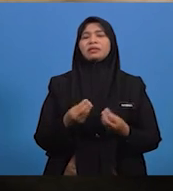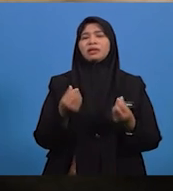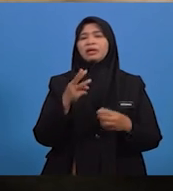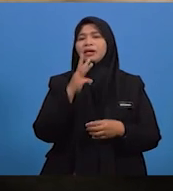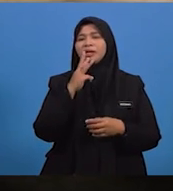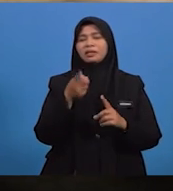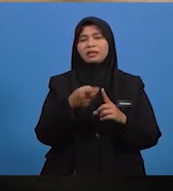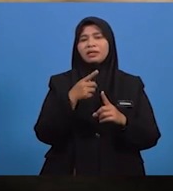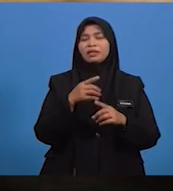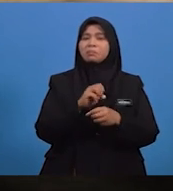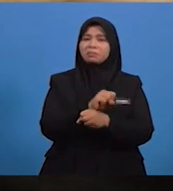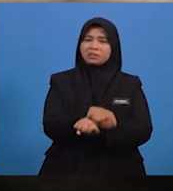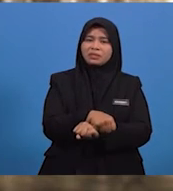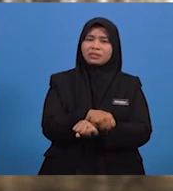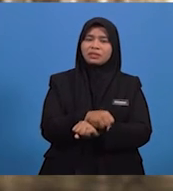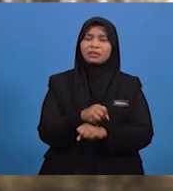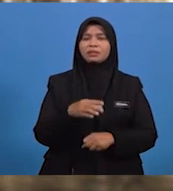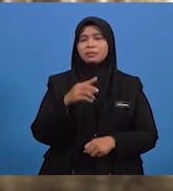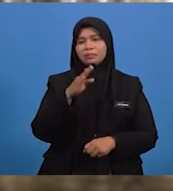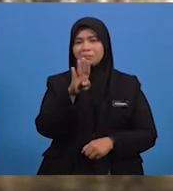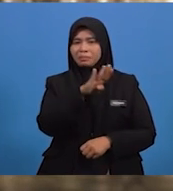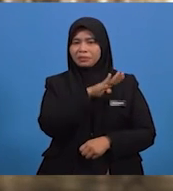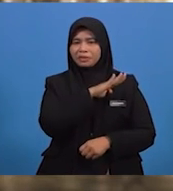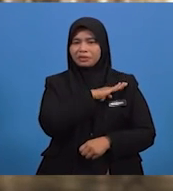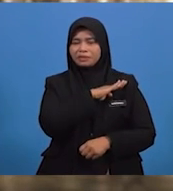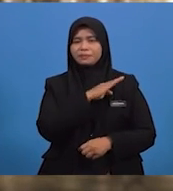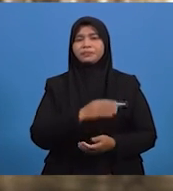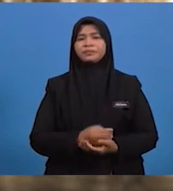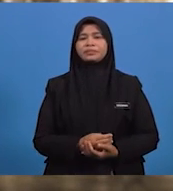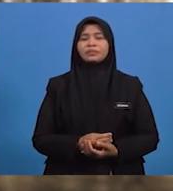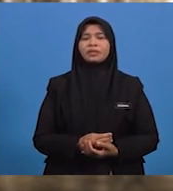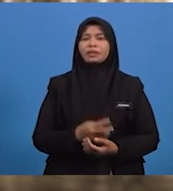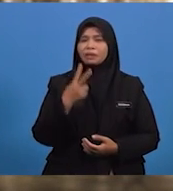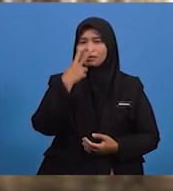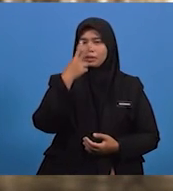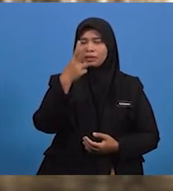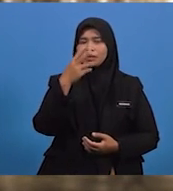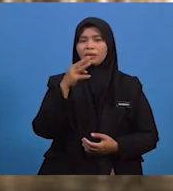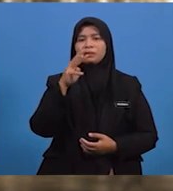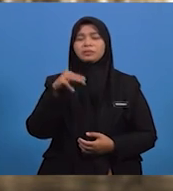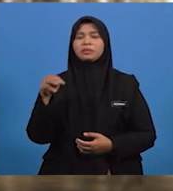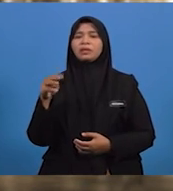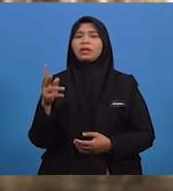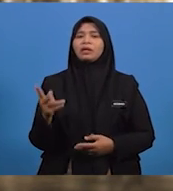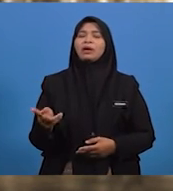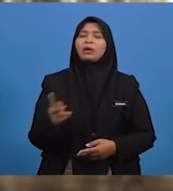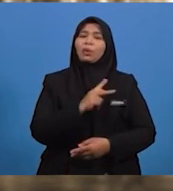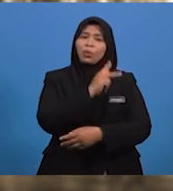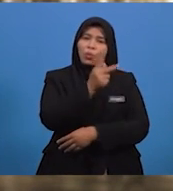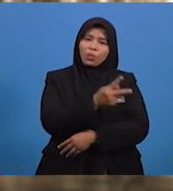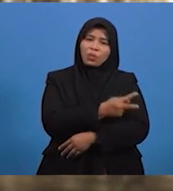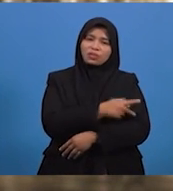British yang sekian lama. Lihat murid-murid, kuasa asing yang